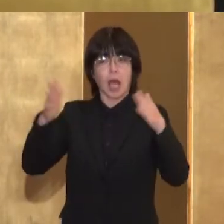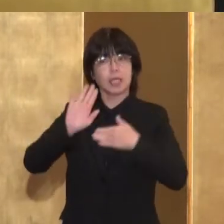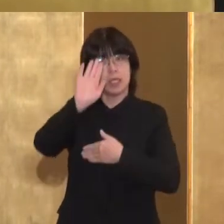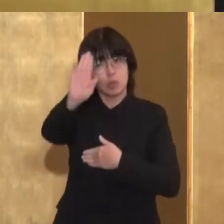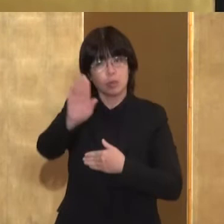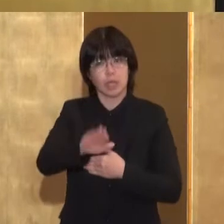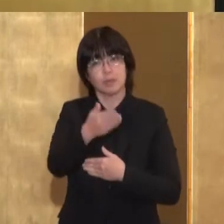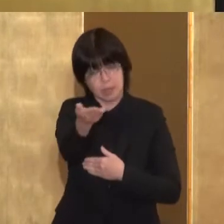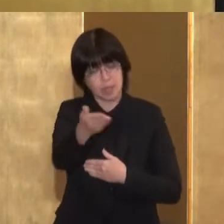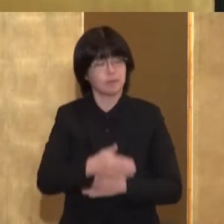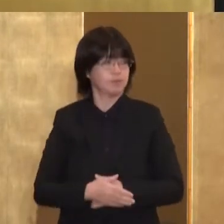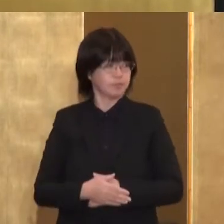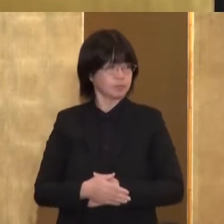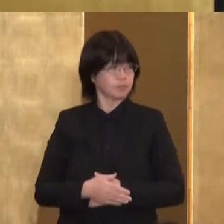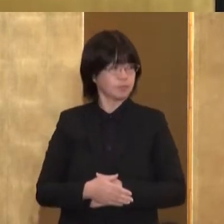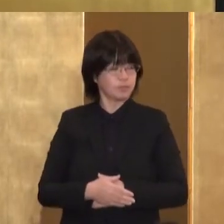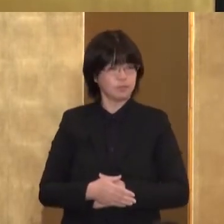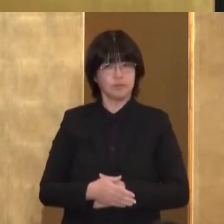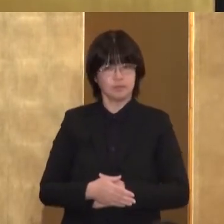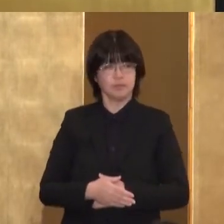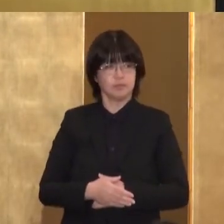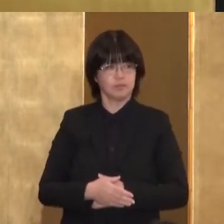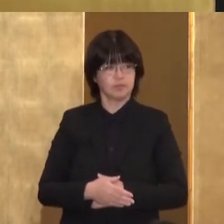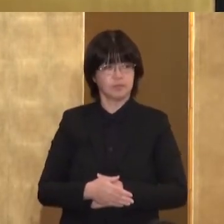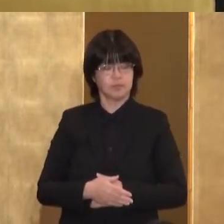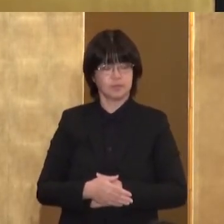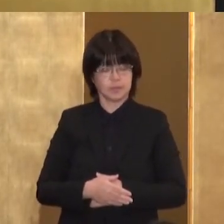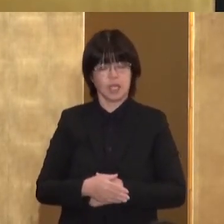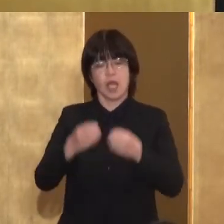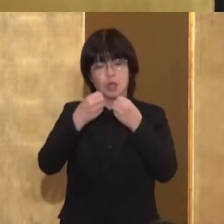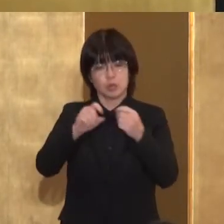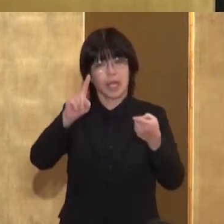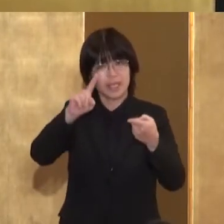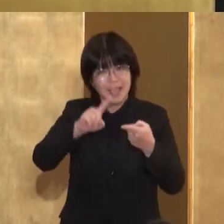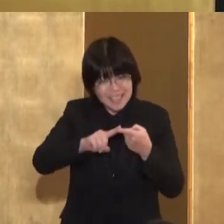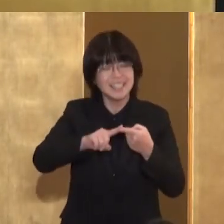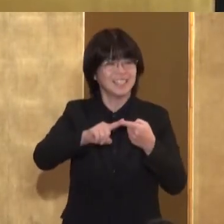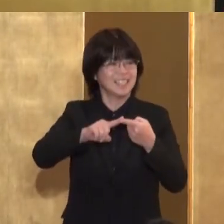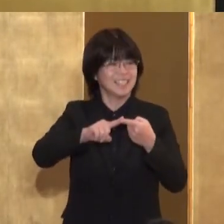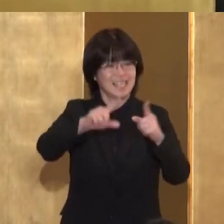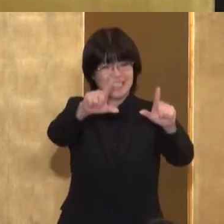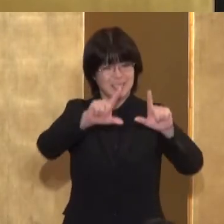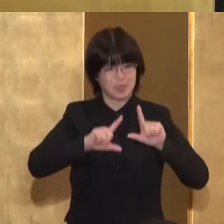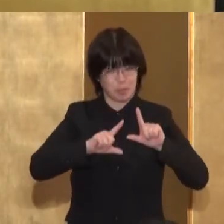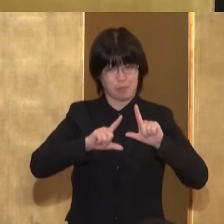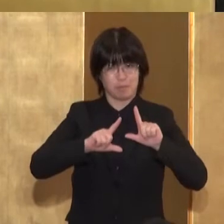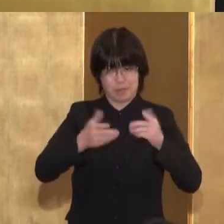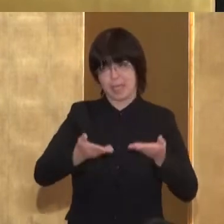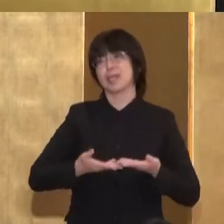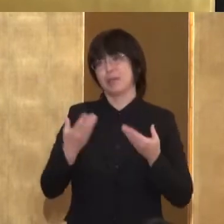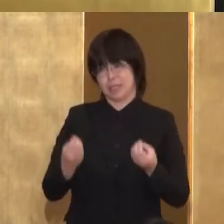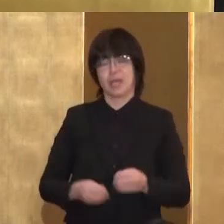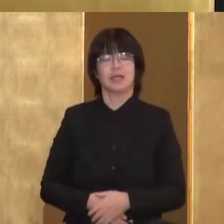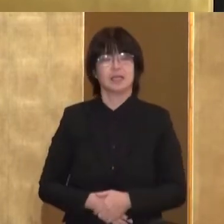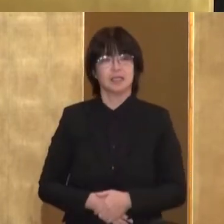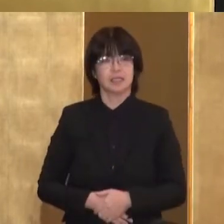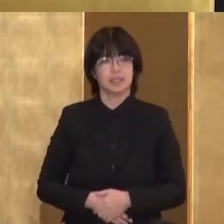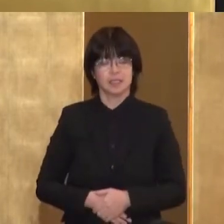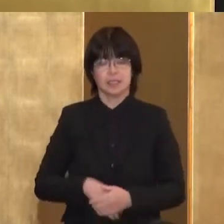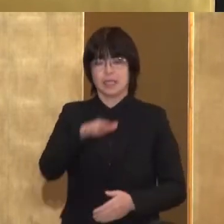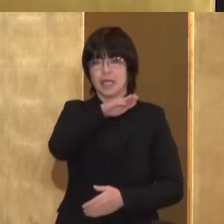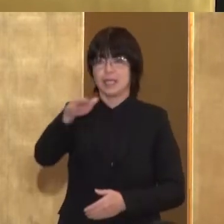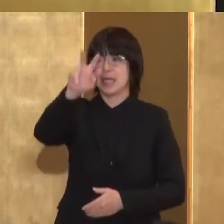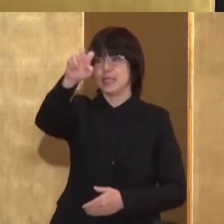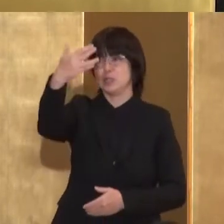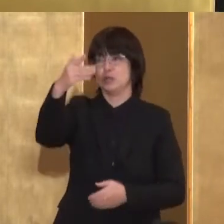お聞かせください。 非常に具体的なご質問をいただきましたが、平成